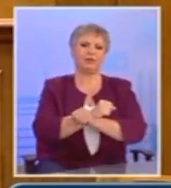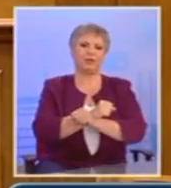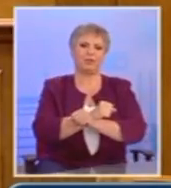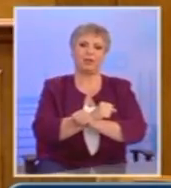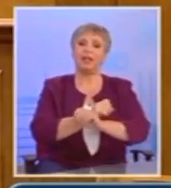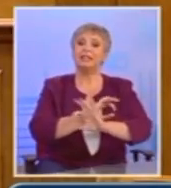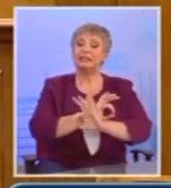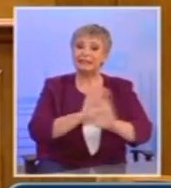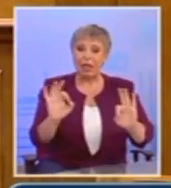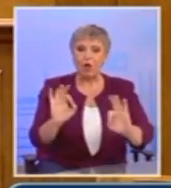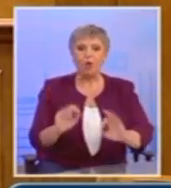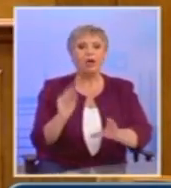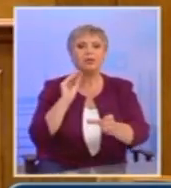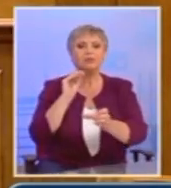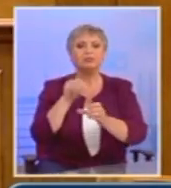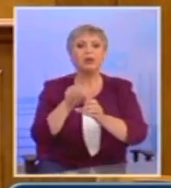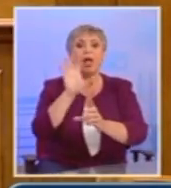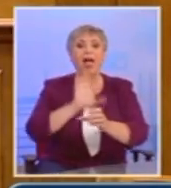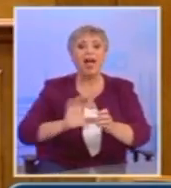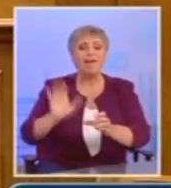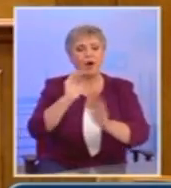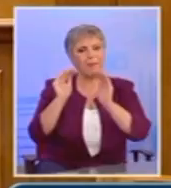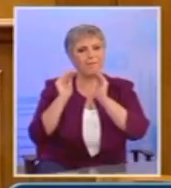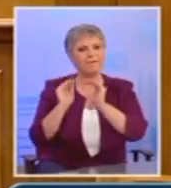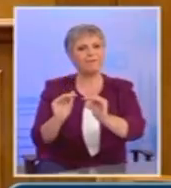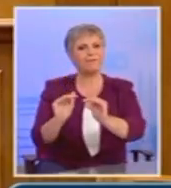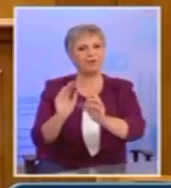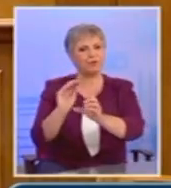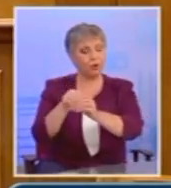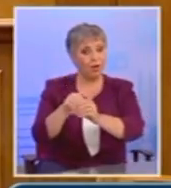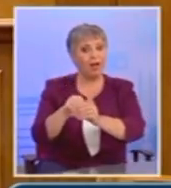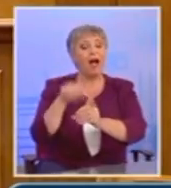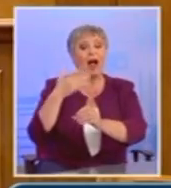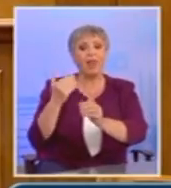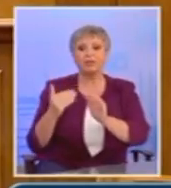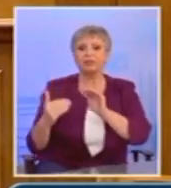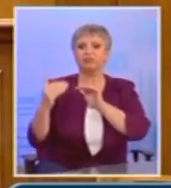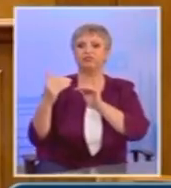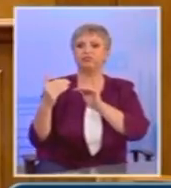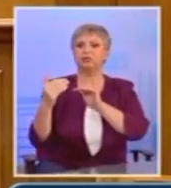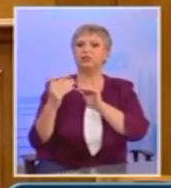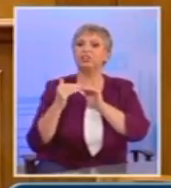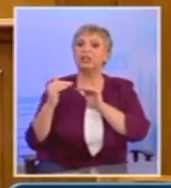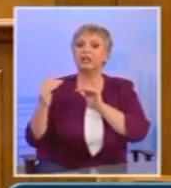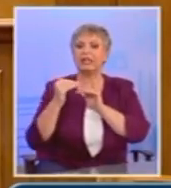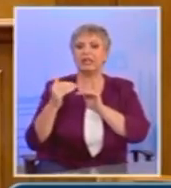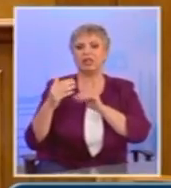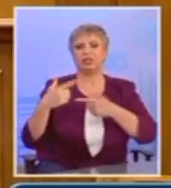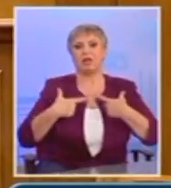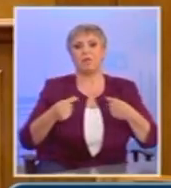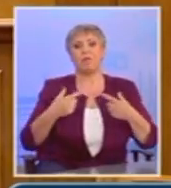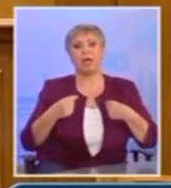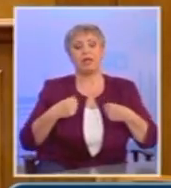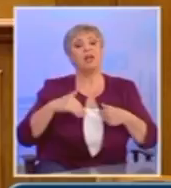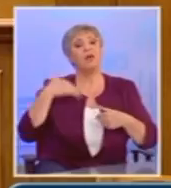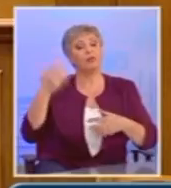μόνο να μείνουμε στην Ευρώπη, αλλά να ζήσουμε ως ισότιμος εταίρος με αξιοπρέπεια και περηφάνεια,